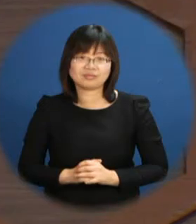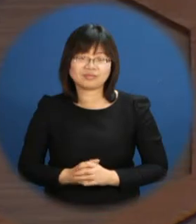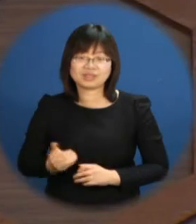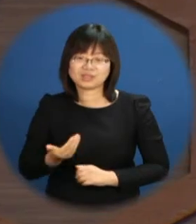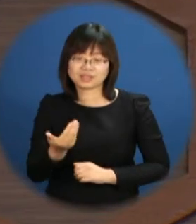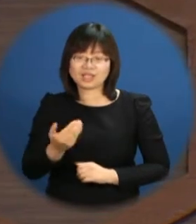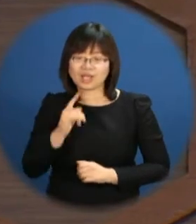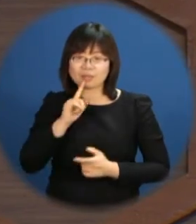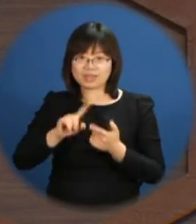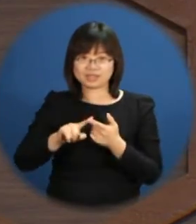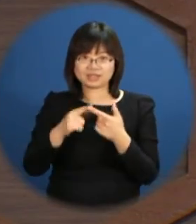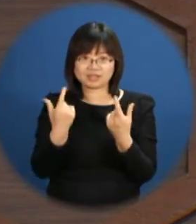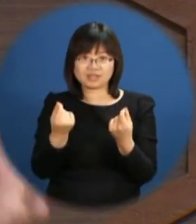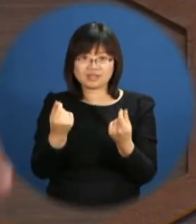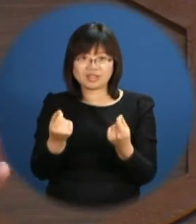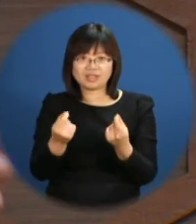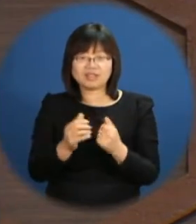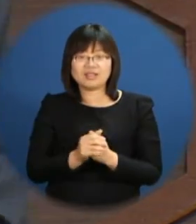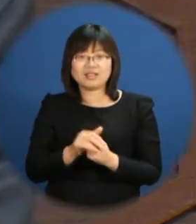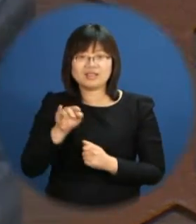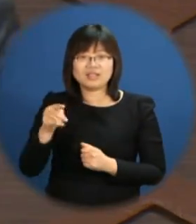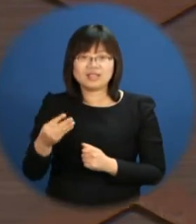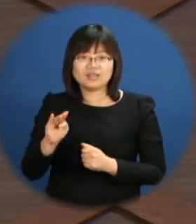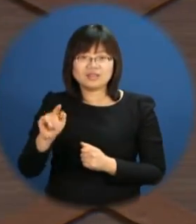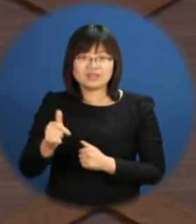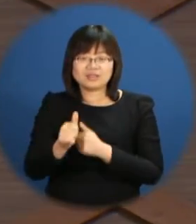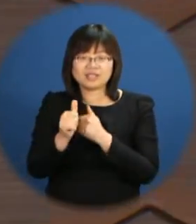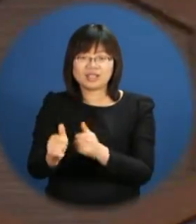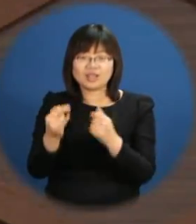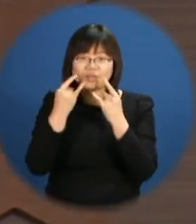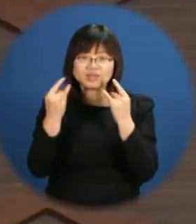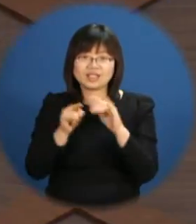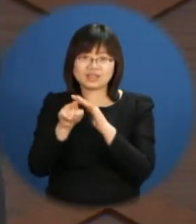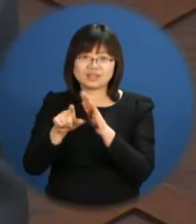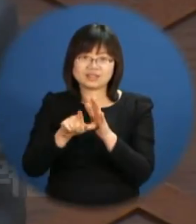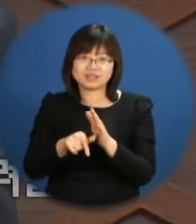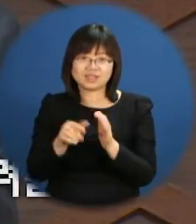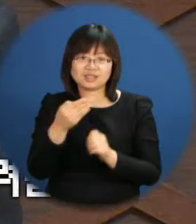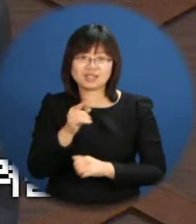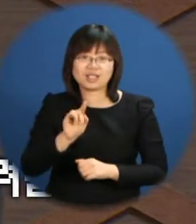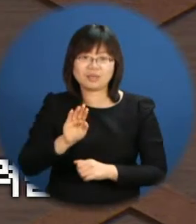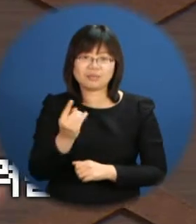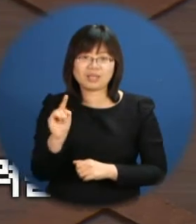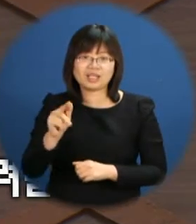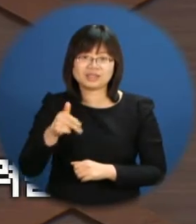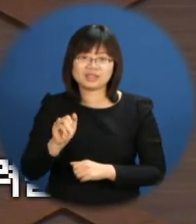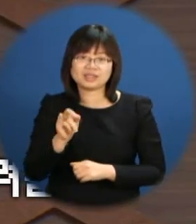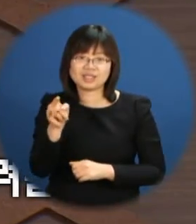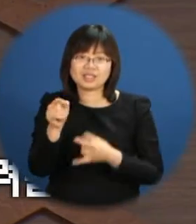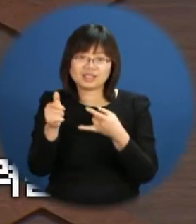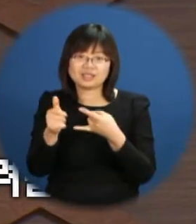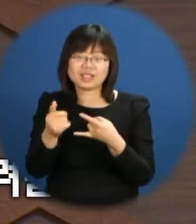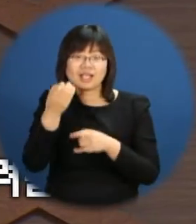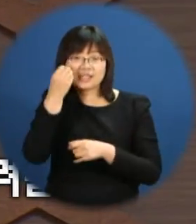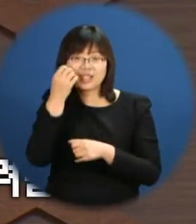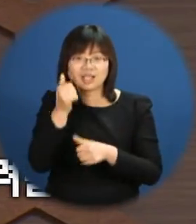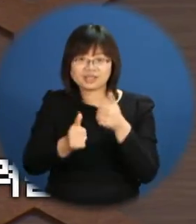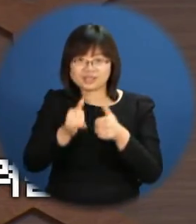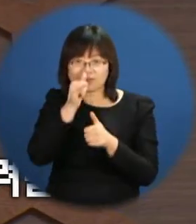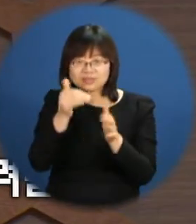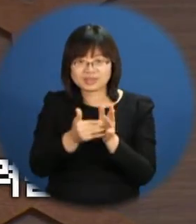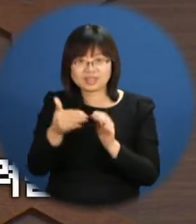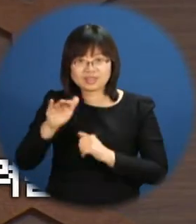아까 말씀드린대로 그 쉘 번을 따라서 프랑스에 갔을 때 라보 하지 안테 않아 이렇게 신기한 실험을 했는데